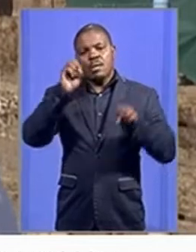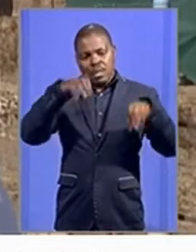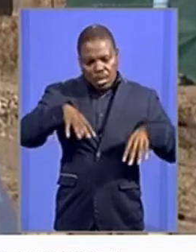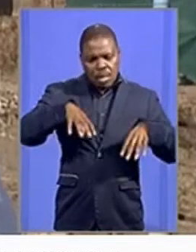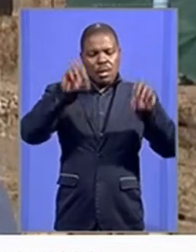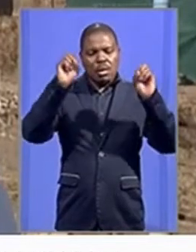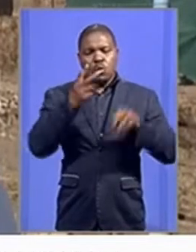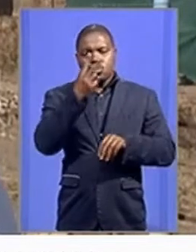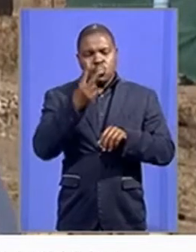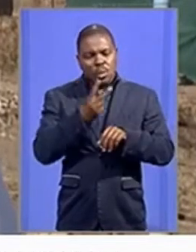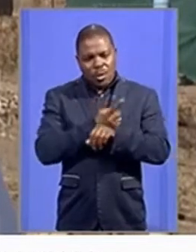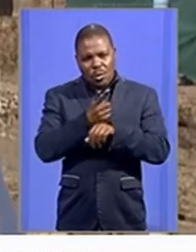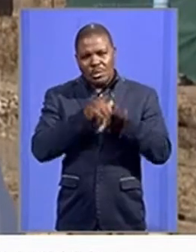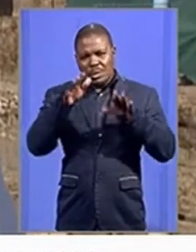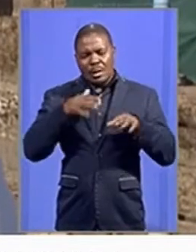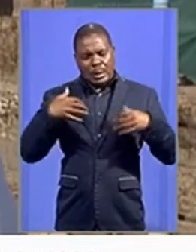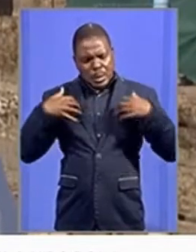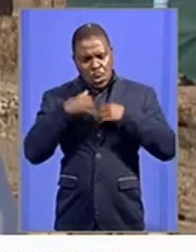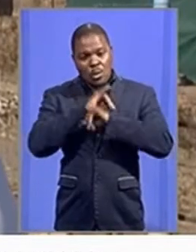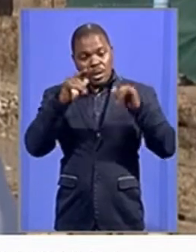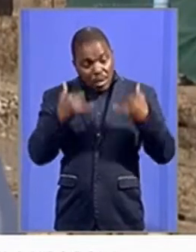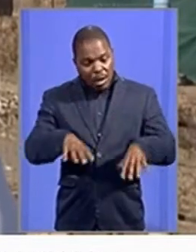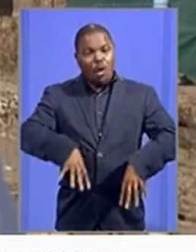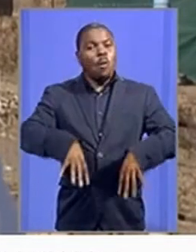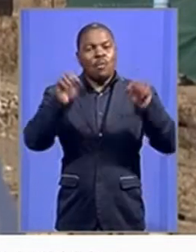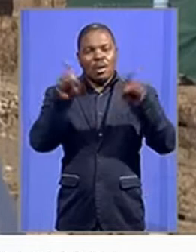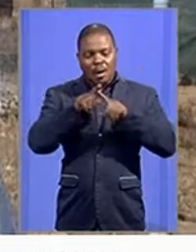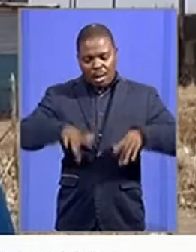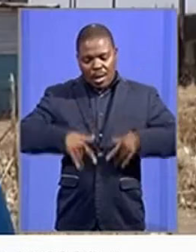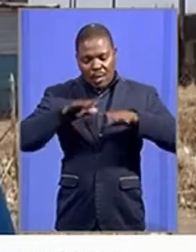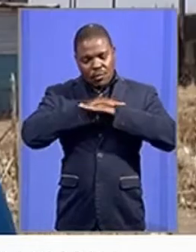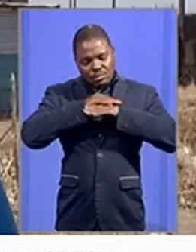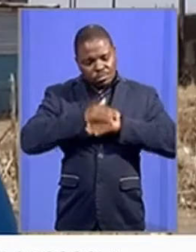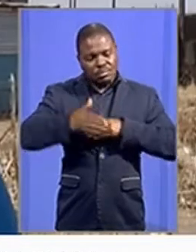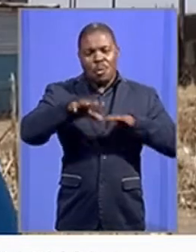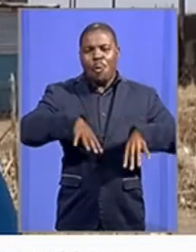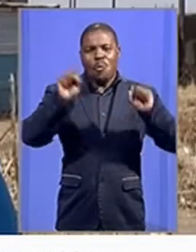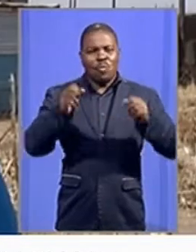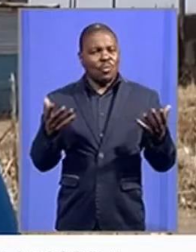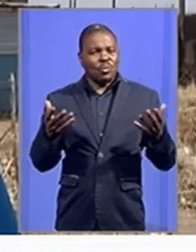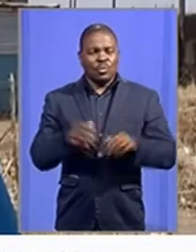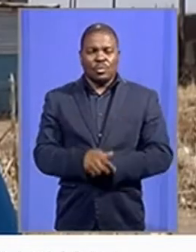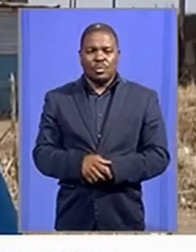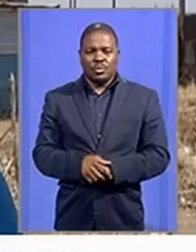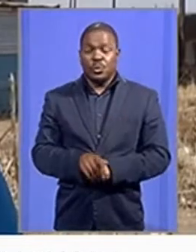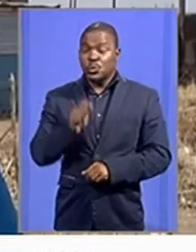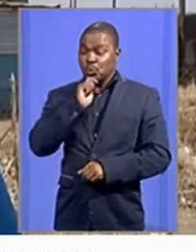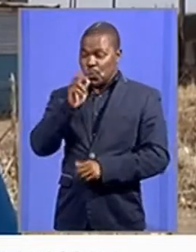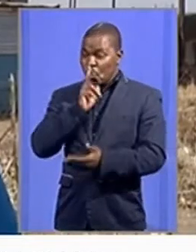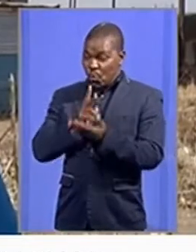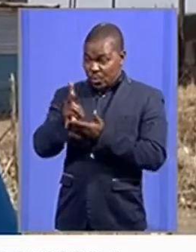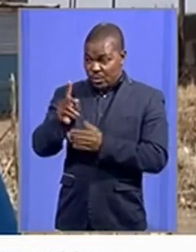2 hours na o ikutlwa jwa jale gona ke load shading ya bophelo ba gona kao fela go bua nnete gore e ka re